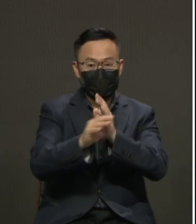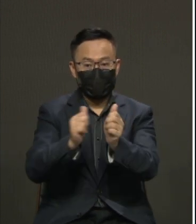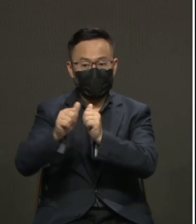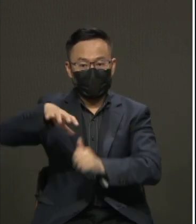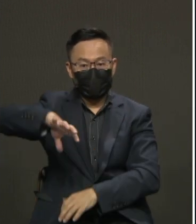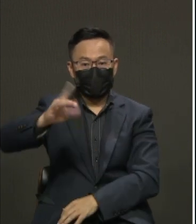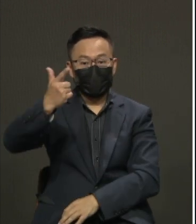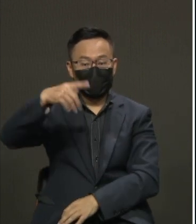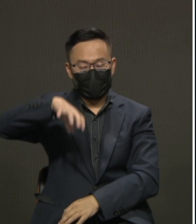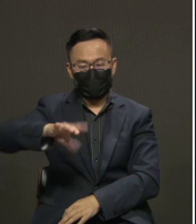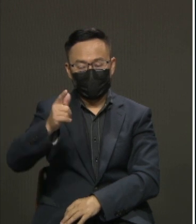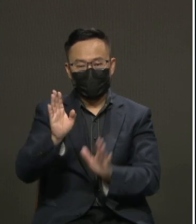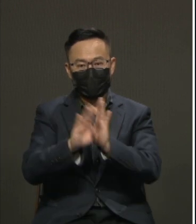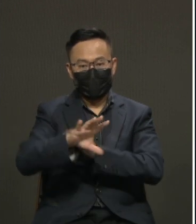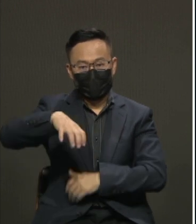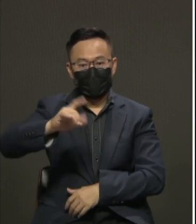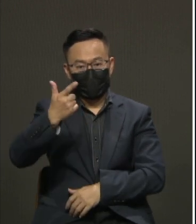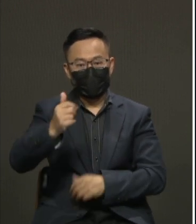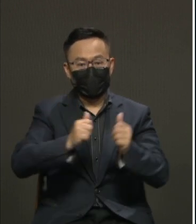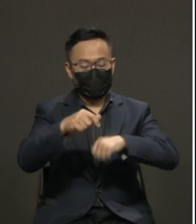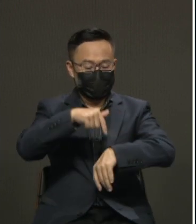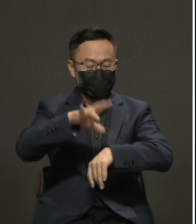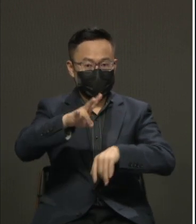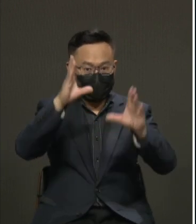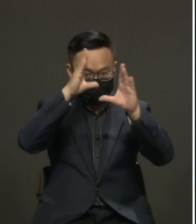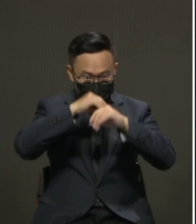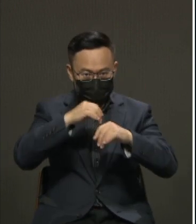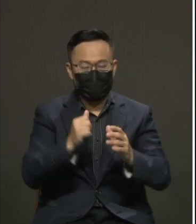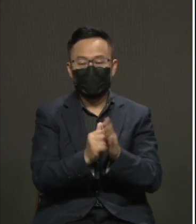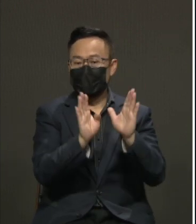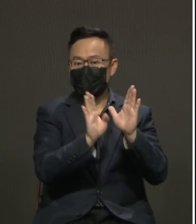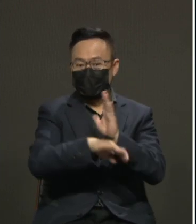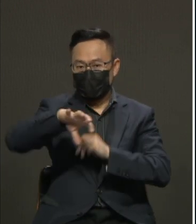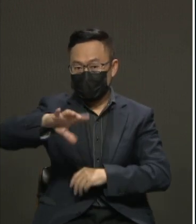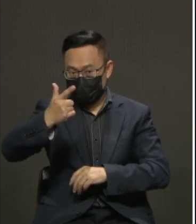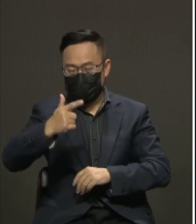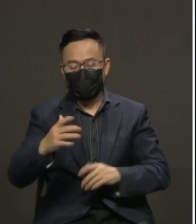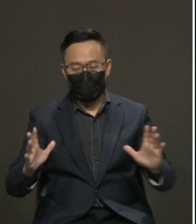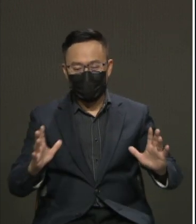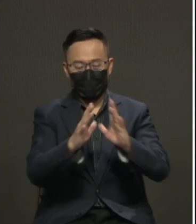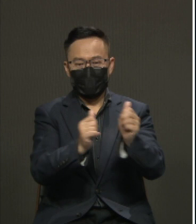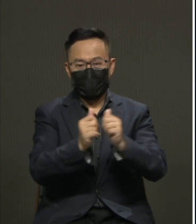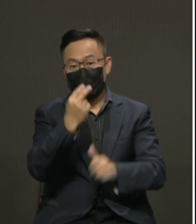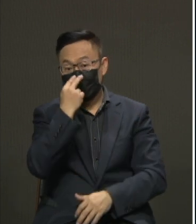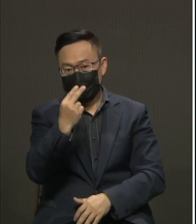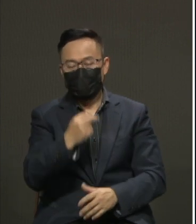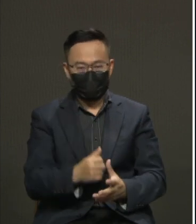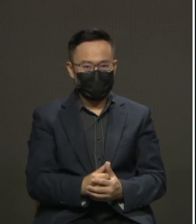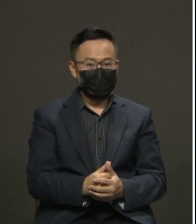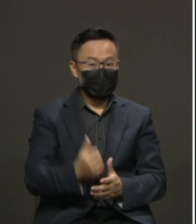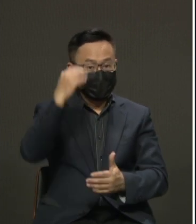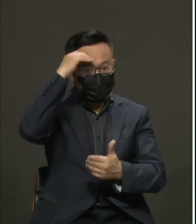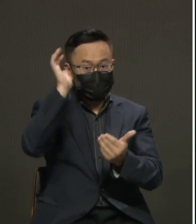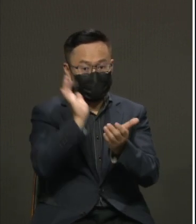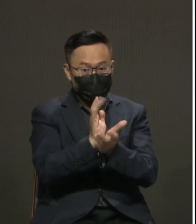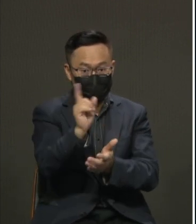ปิดบ้านต้อนรับการเยือนของเมืองทองยูไนเต็ดเวลา 18:00 นตรง โอ้โห น่าดู ใช่คู่นี้น่าดูมากแต่จริงๆอย่างคู่โพลิสเทโรค่ะ